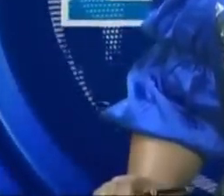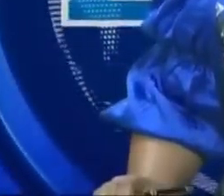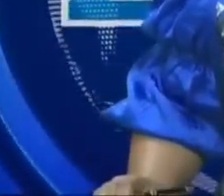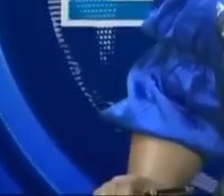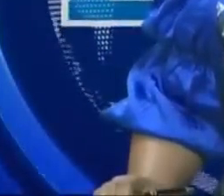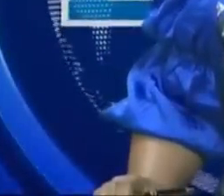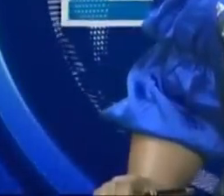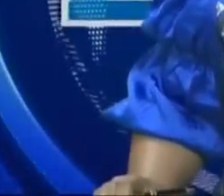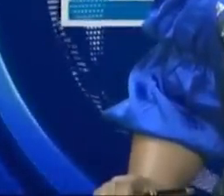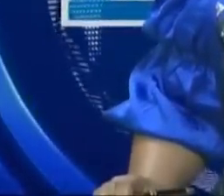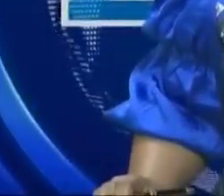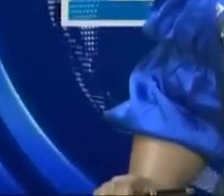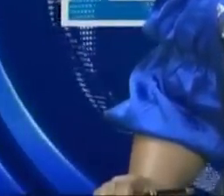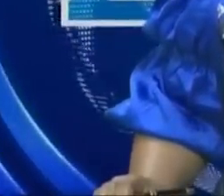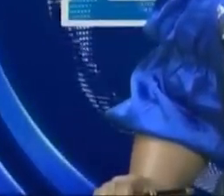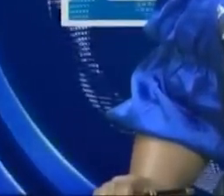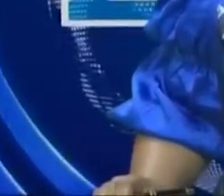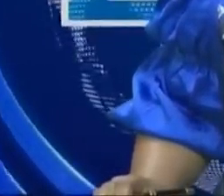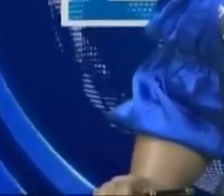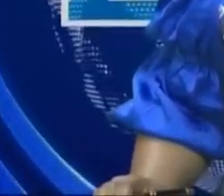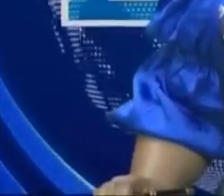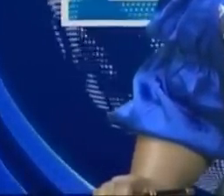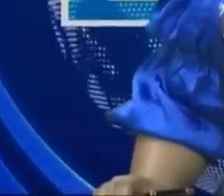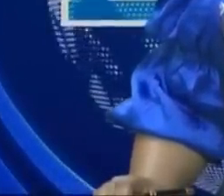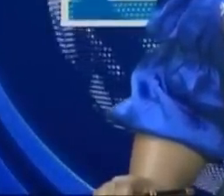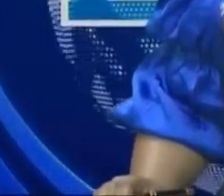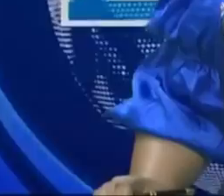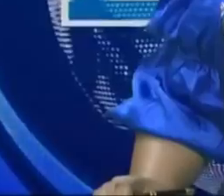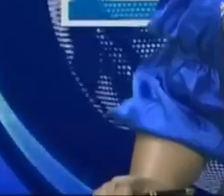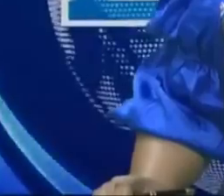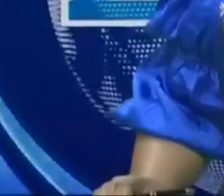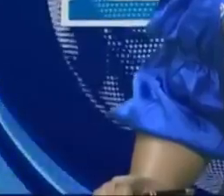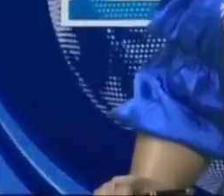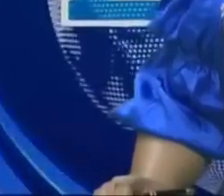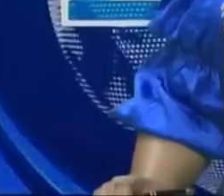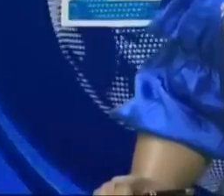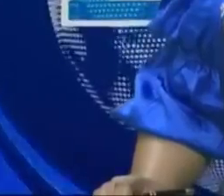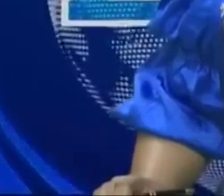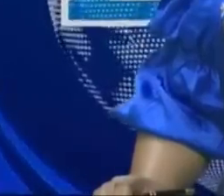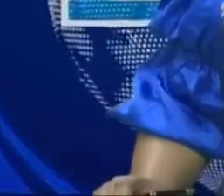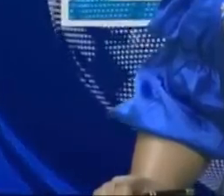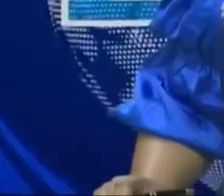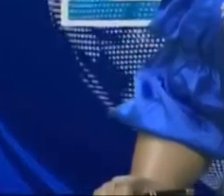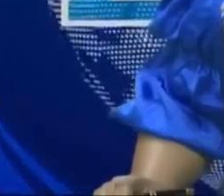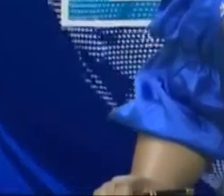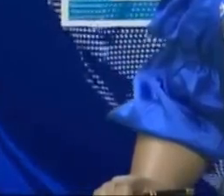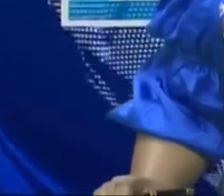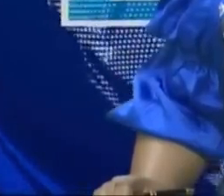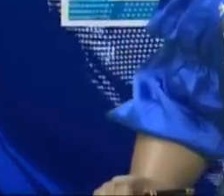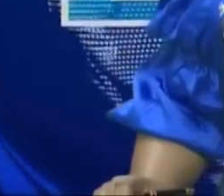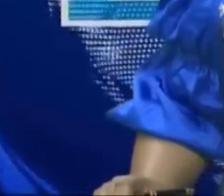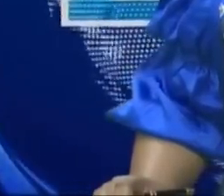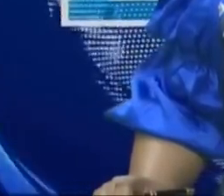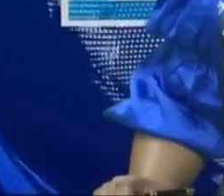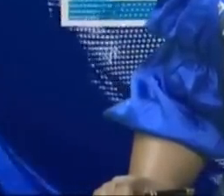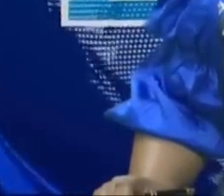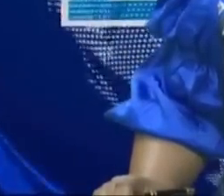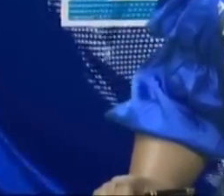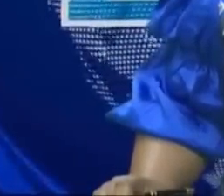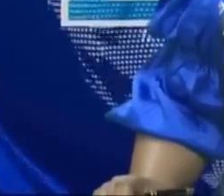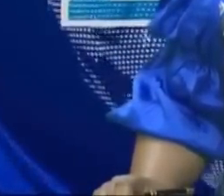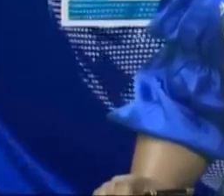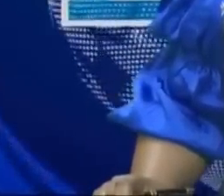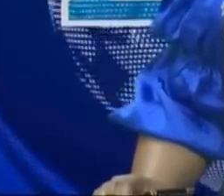concernés de bien vouloir se constituer des réserves d'eau potable et de l'excuser pour ce désagrément lié à